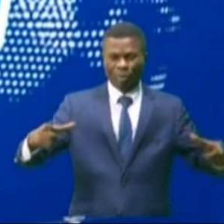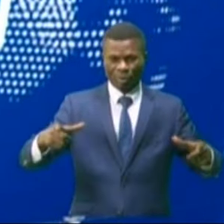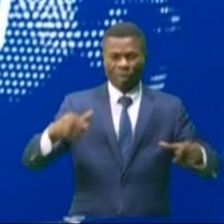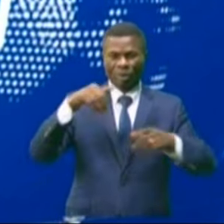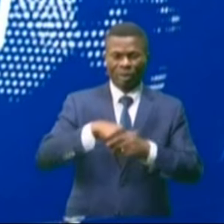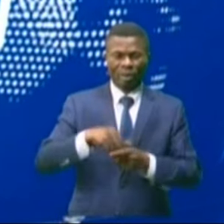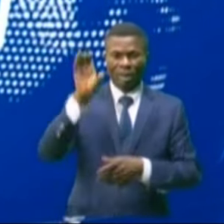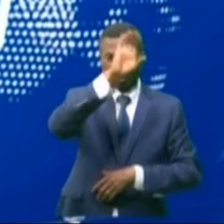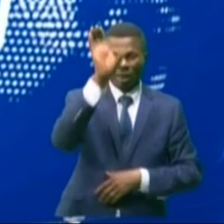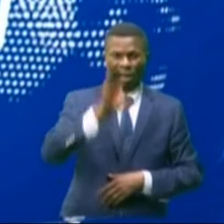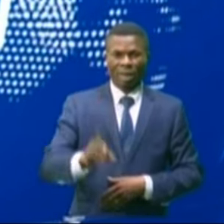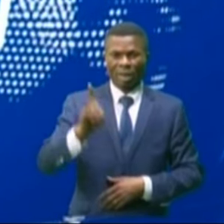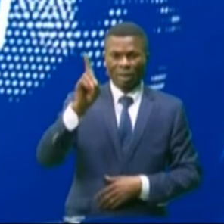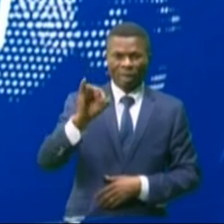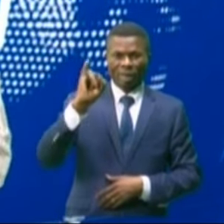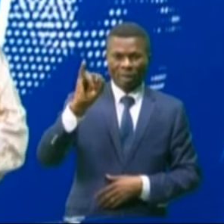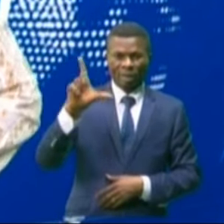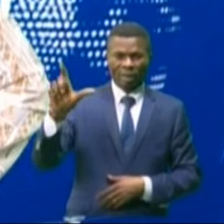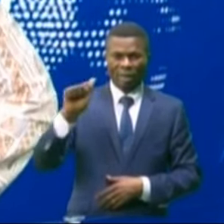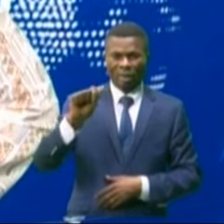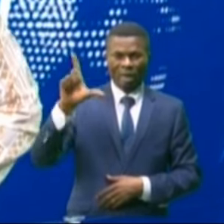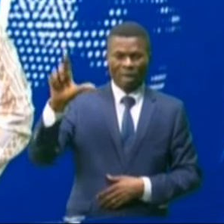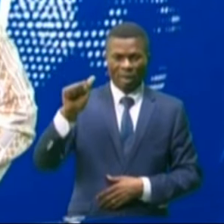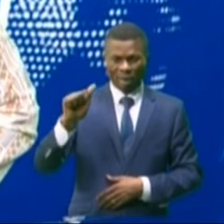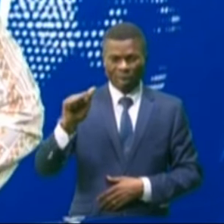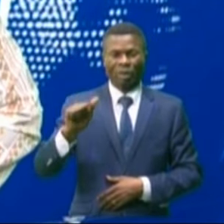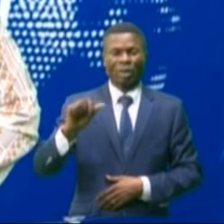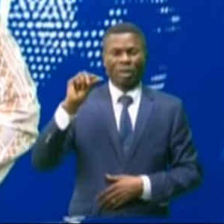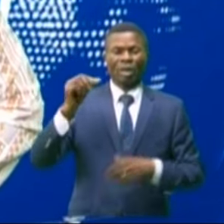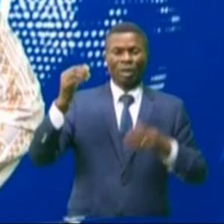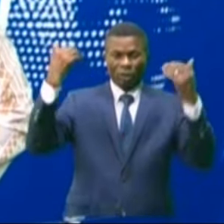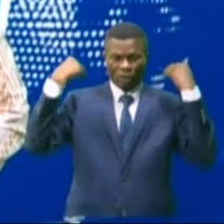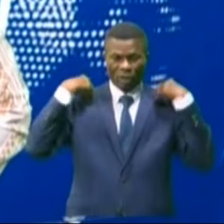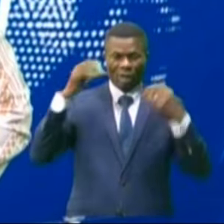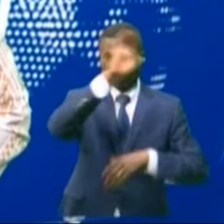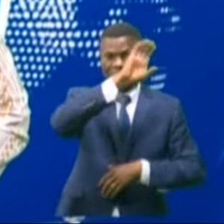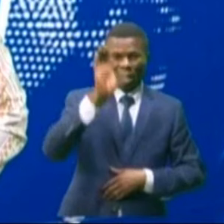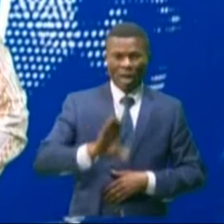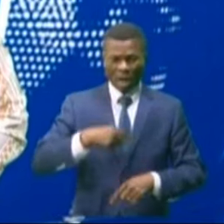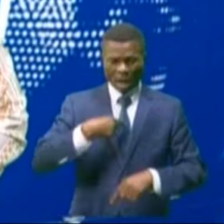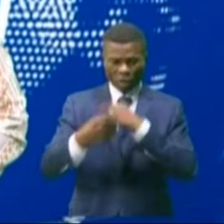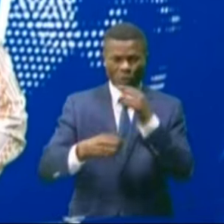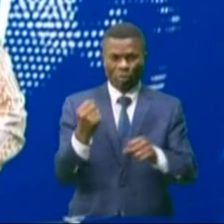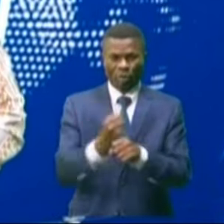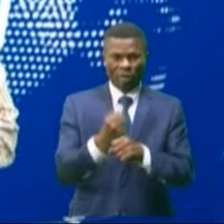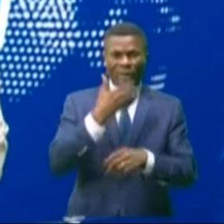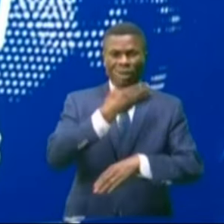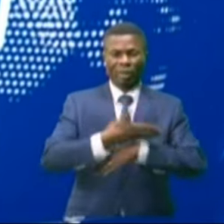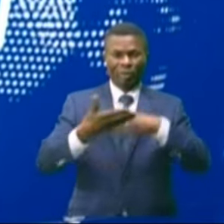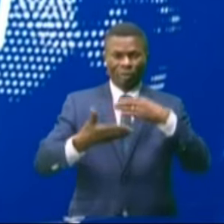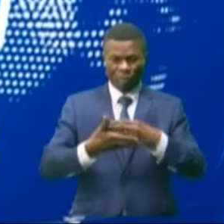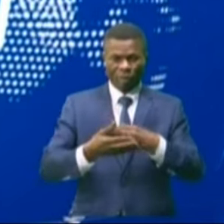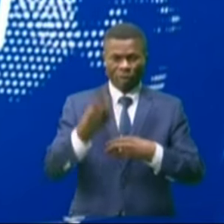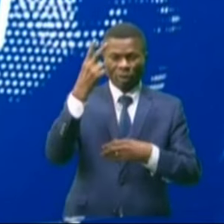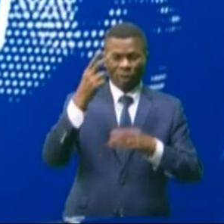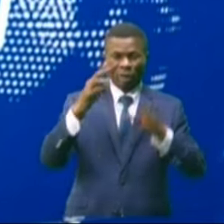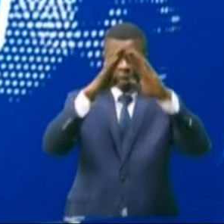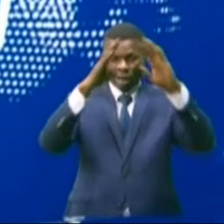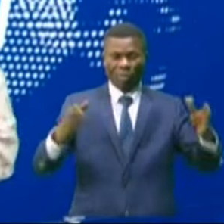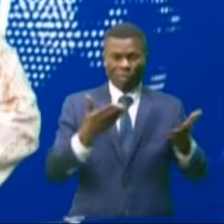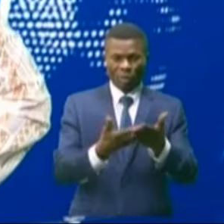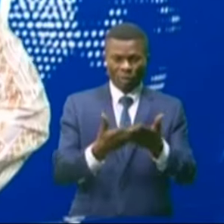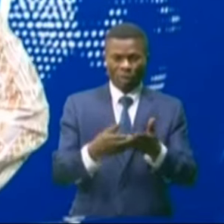de la commune de Dilala. La patronne de l'exécutif communal a lancé les travaux de construction de ces deux ouvrages.